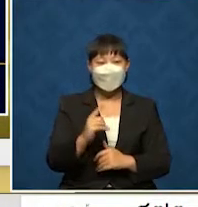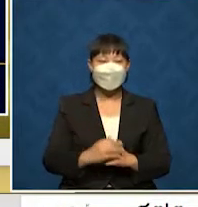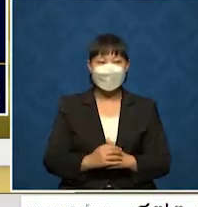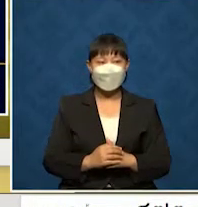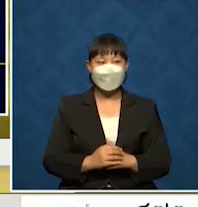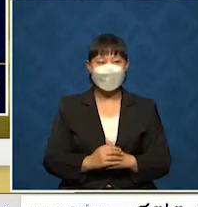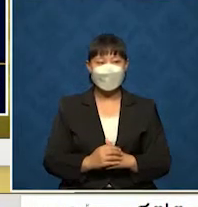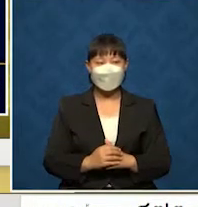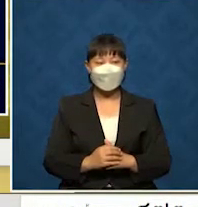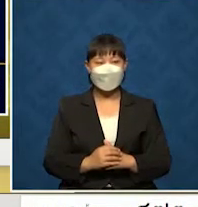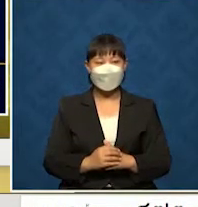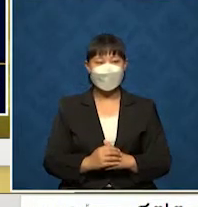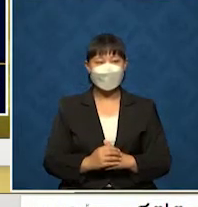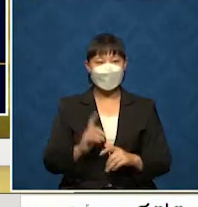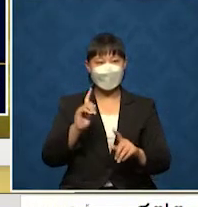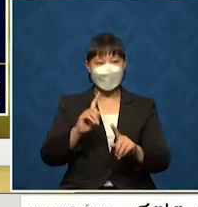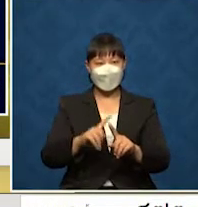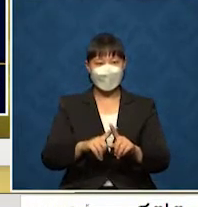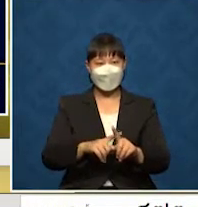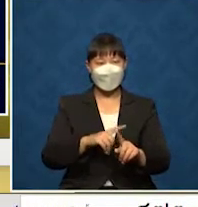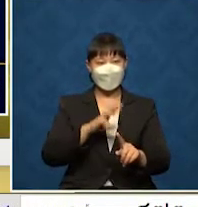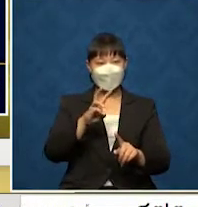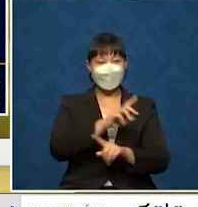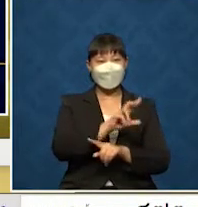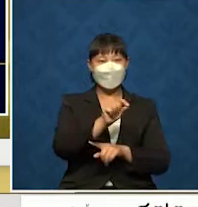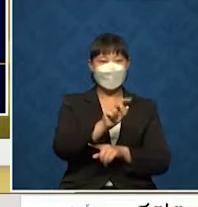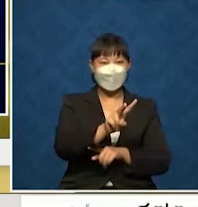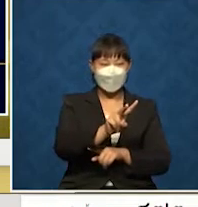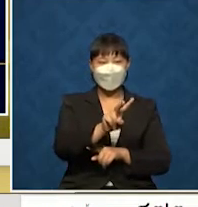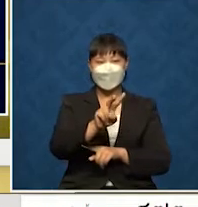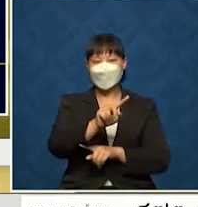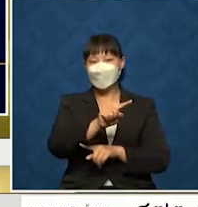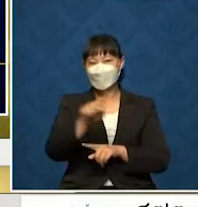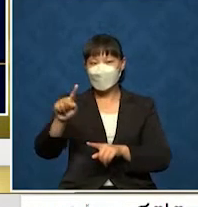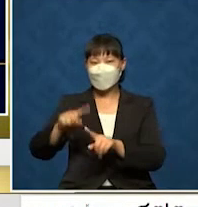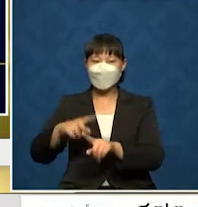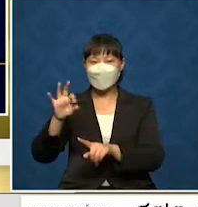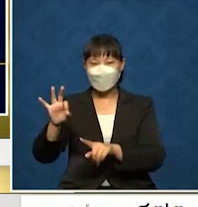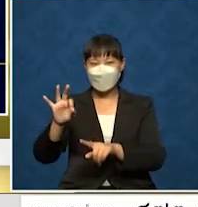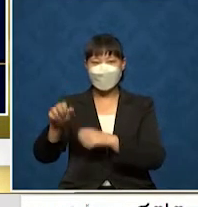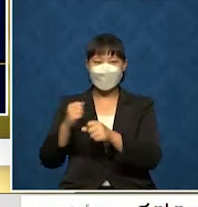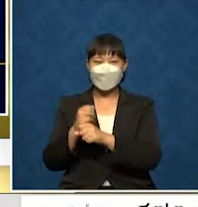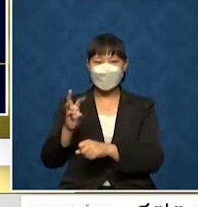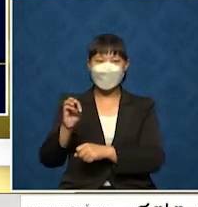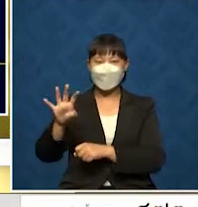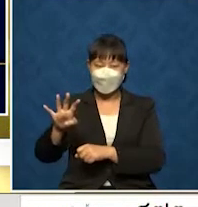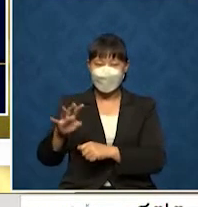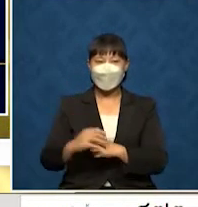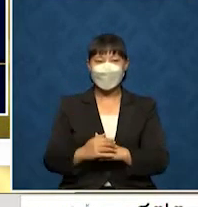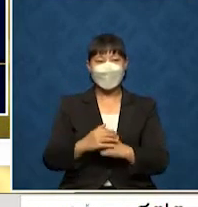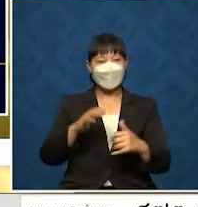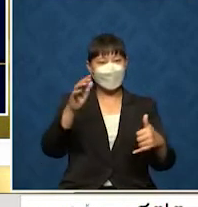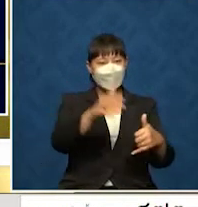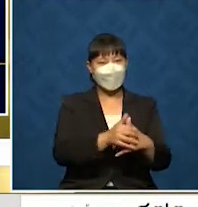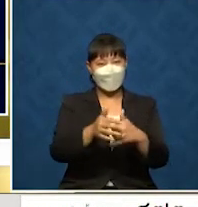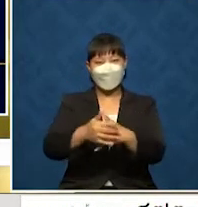ระหว่าง22มิถุนาถึงกันยา64เราก็ได้จับกุมยึดทรัพย์สิน